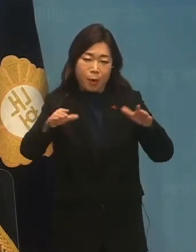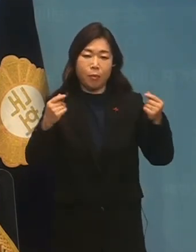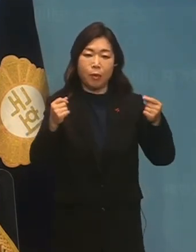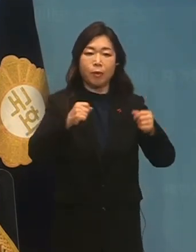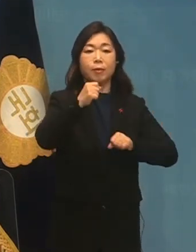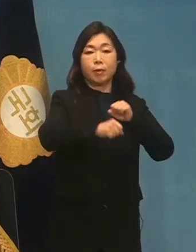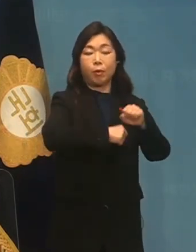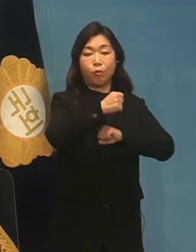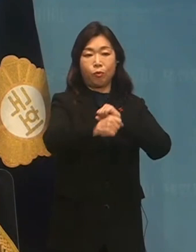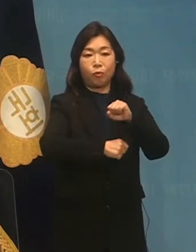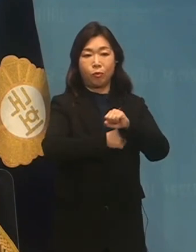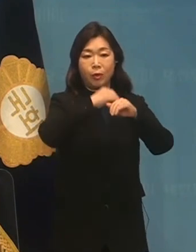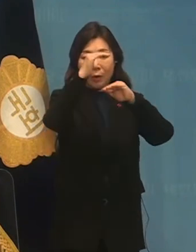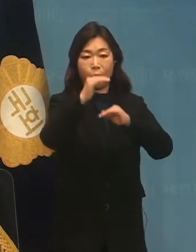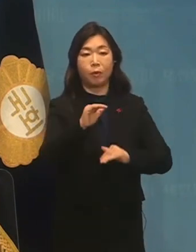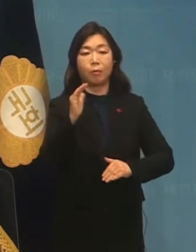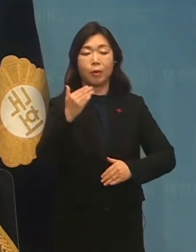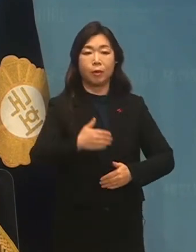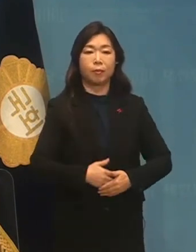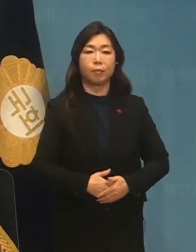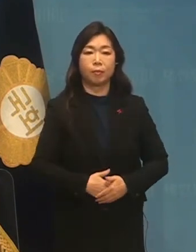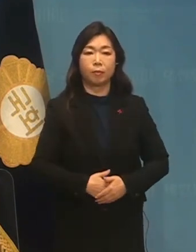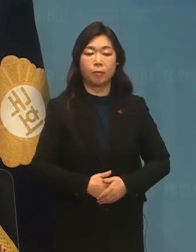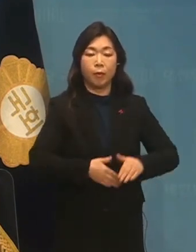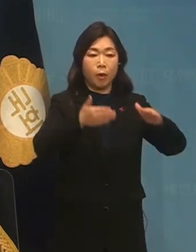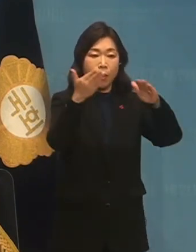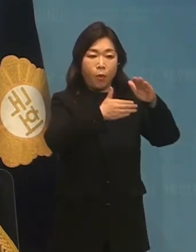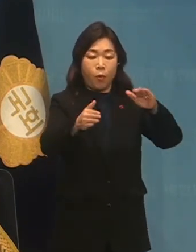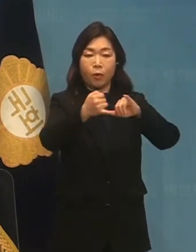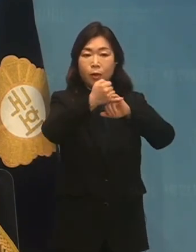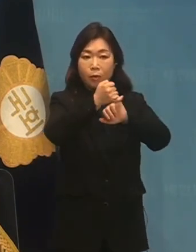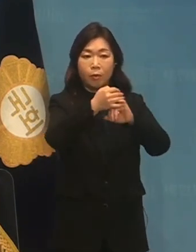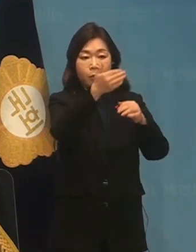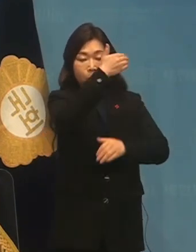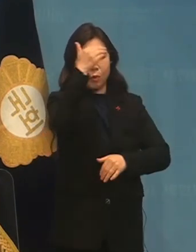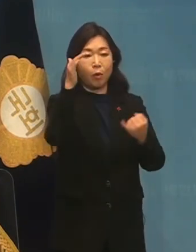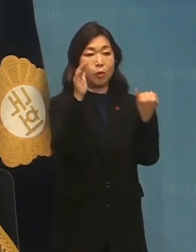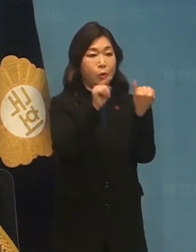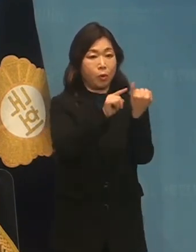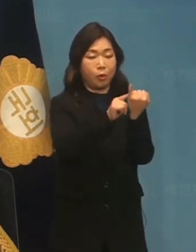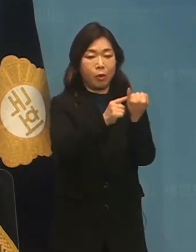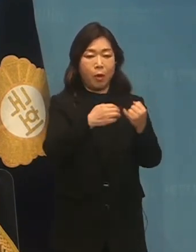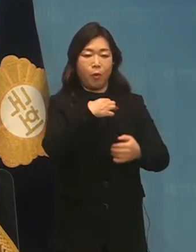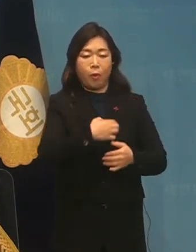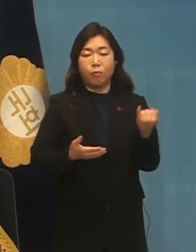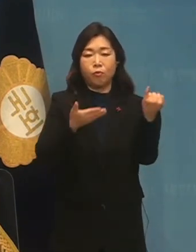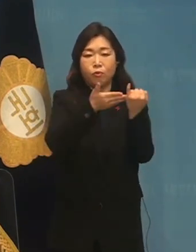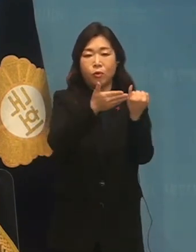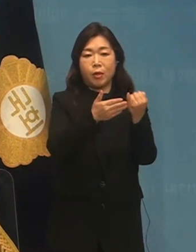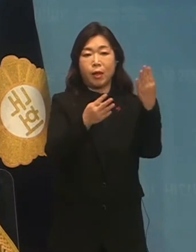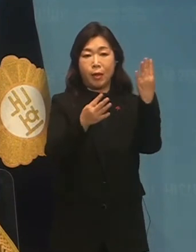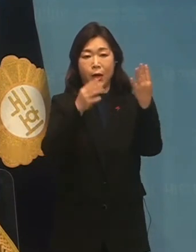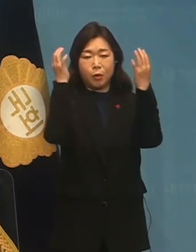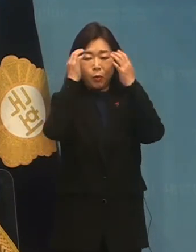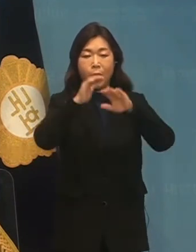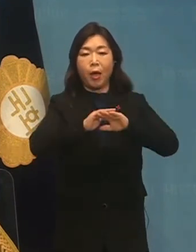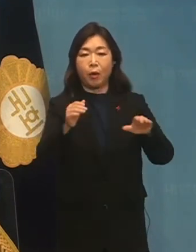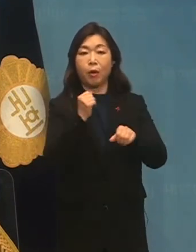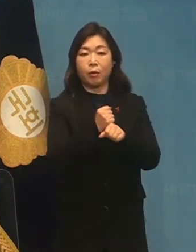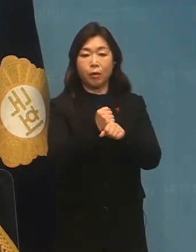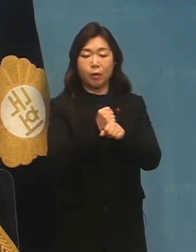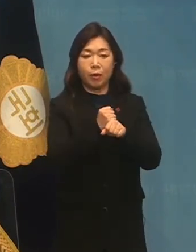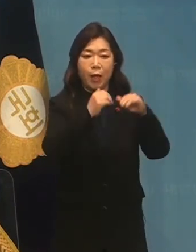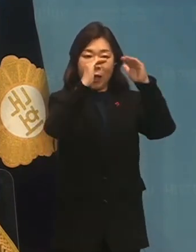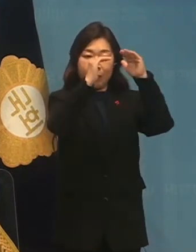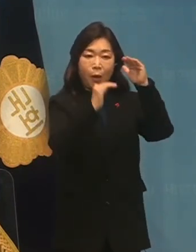프롬 스포입니다. 공약에는 청년 여성을 괴롭히는 4가지 고통을 해결할 의지를